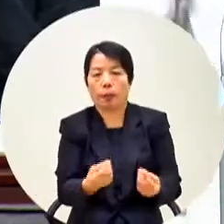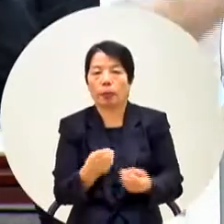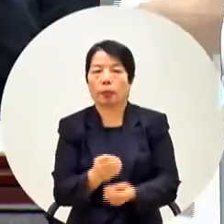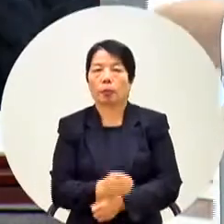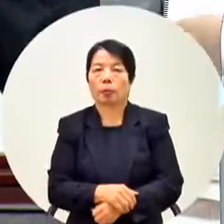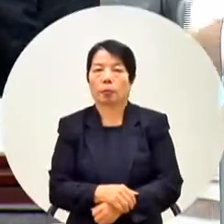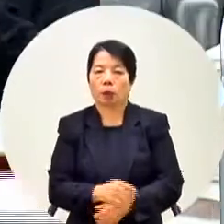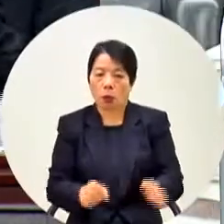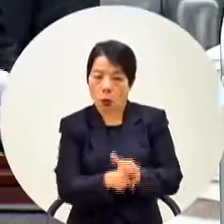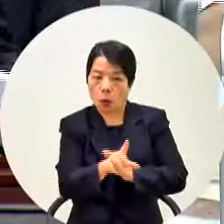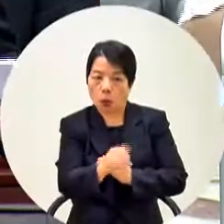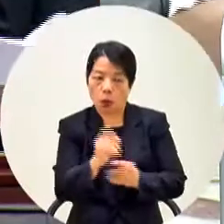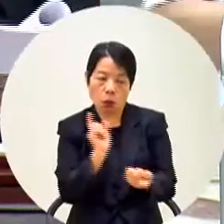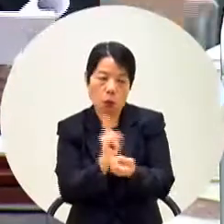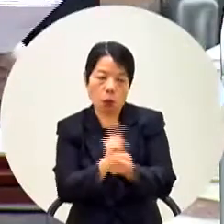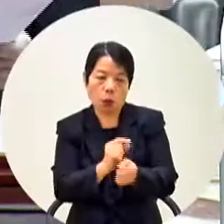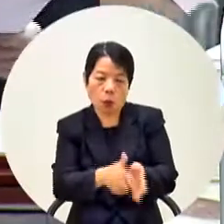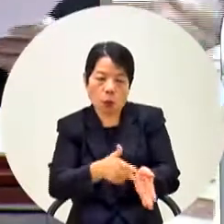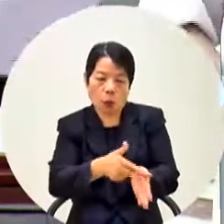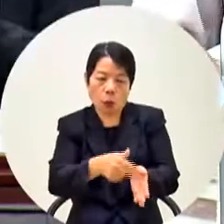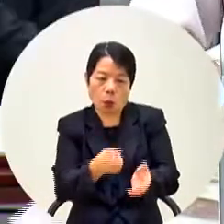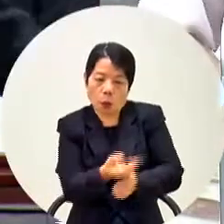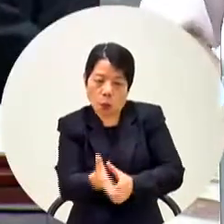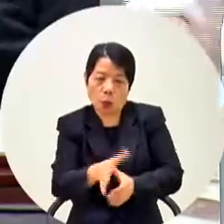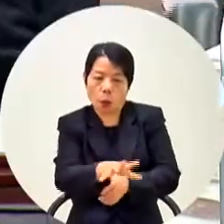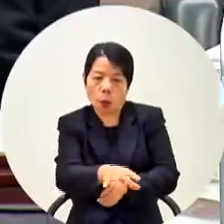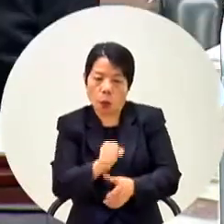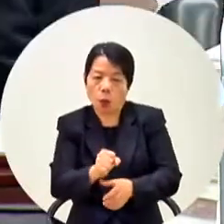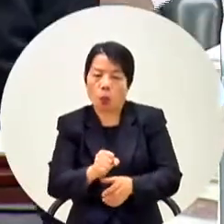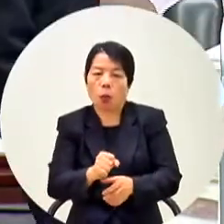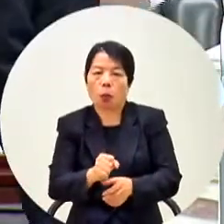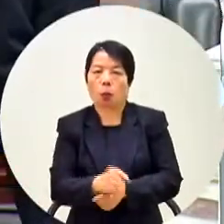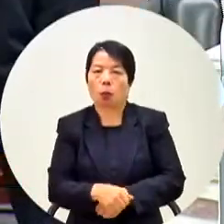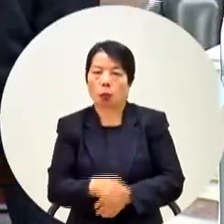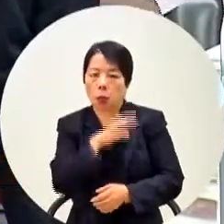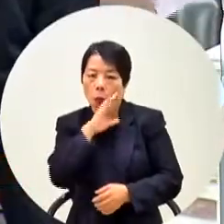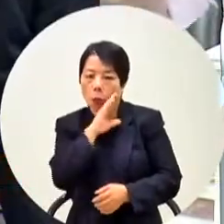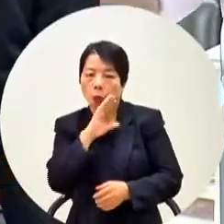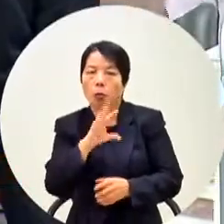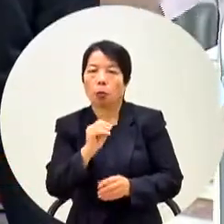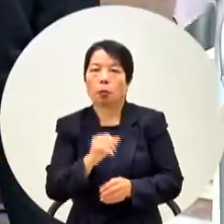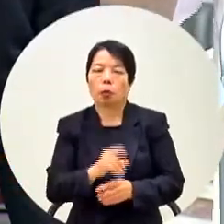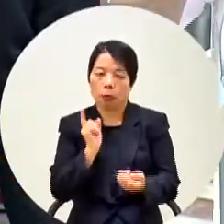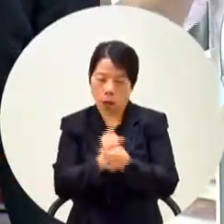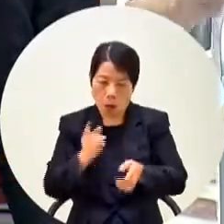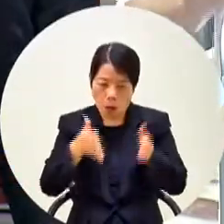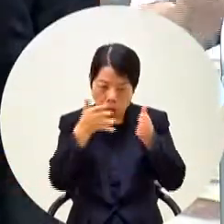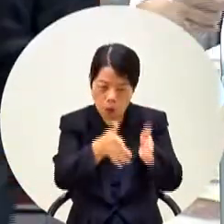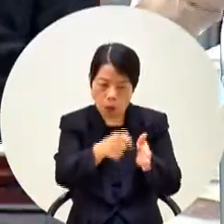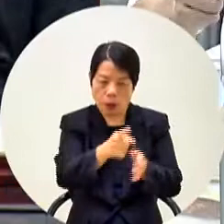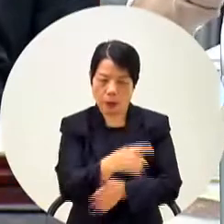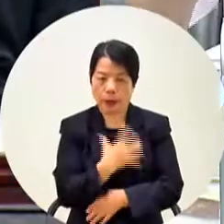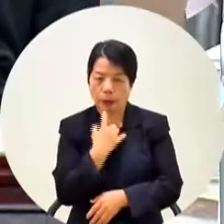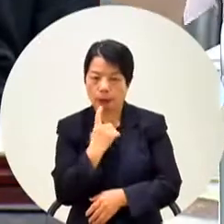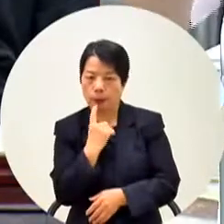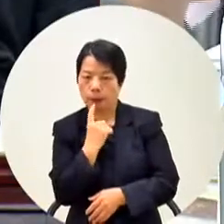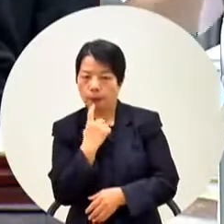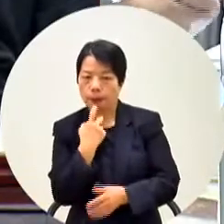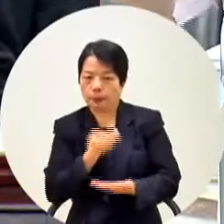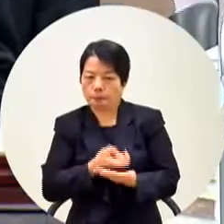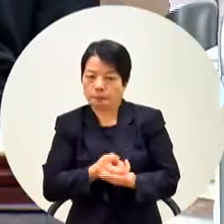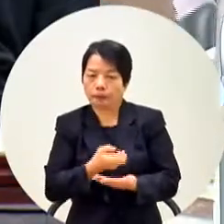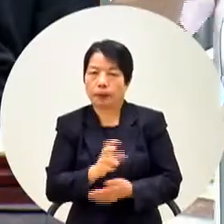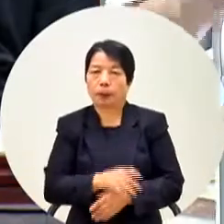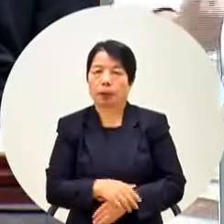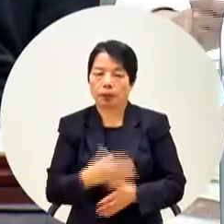到你的废弃物有去偷倒，但是。针对这可疑、严重可疑的对象，咱列入